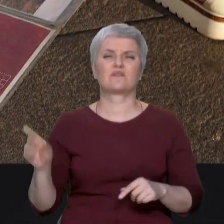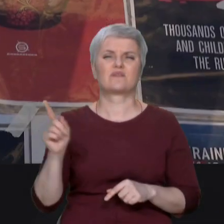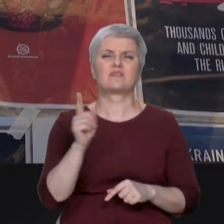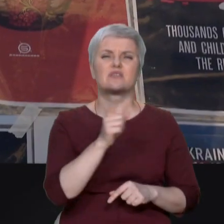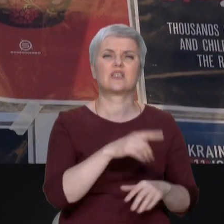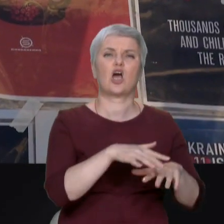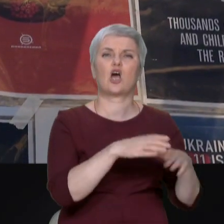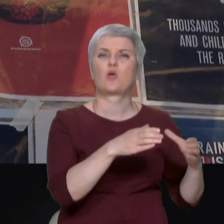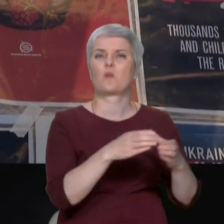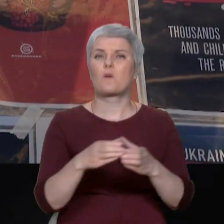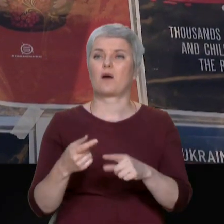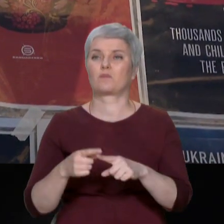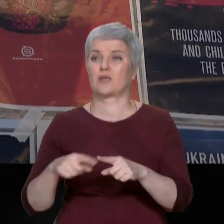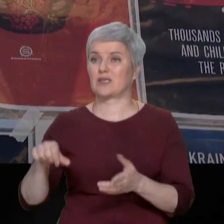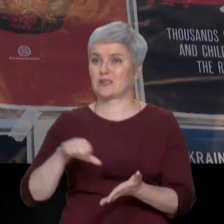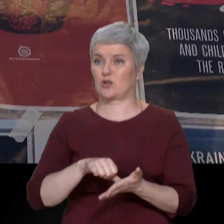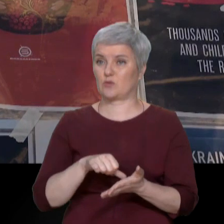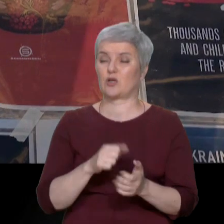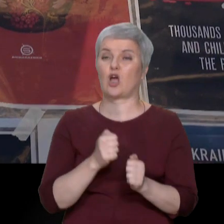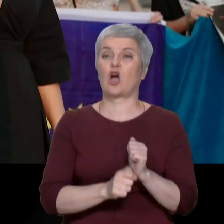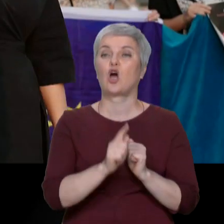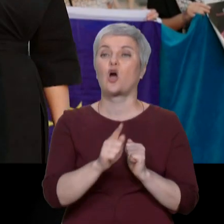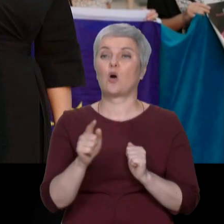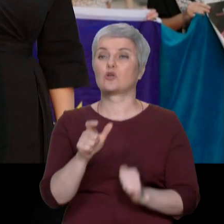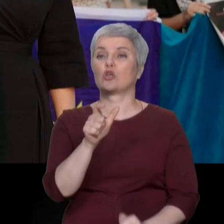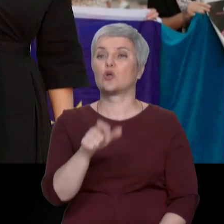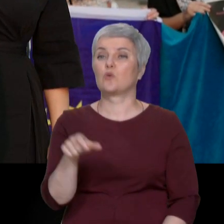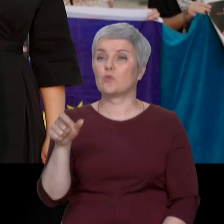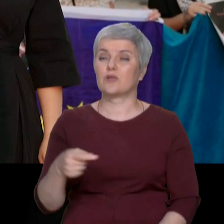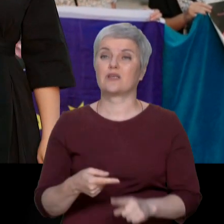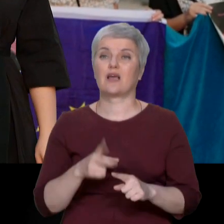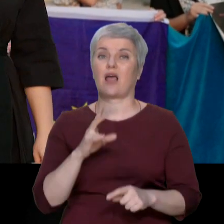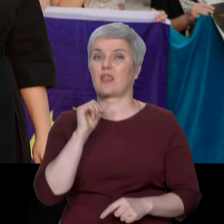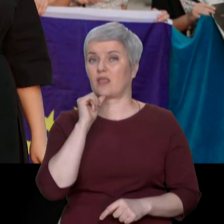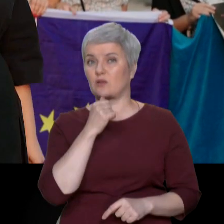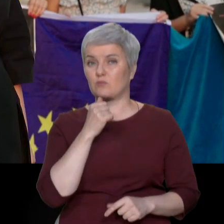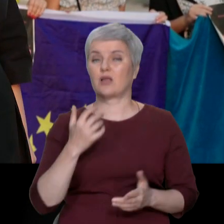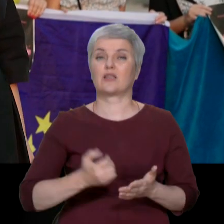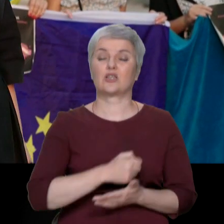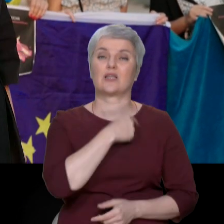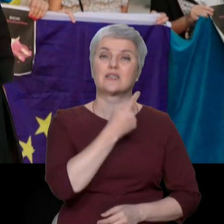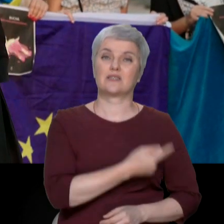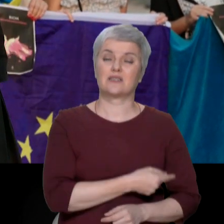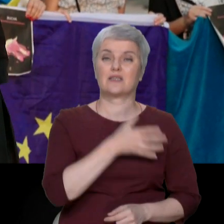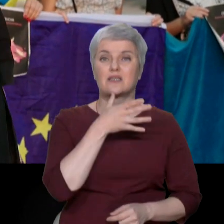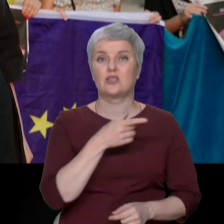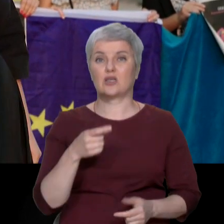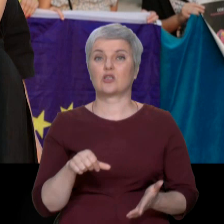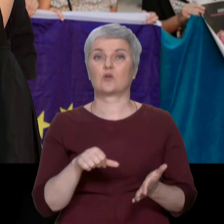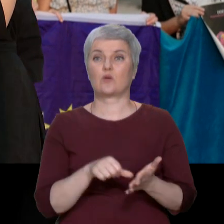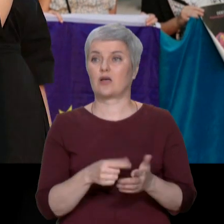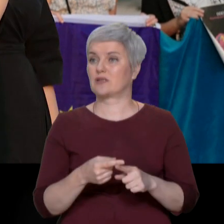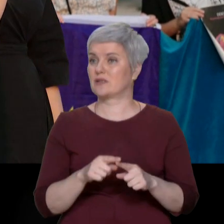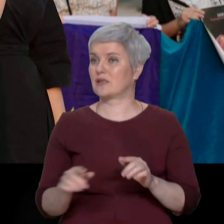всім-всім-всім громадам, які долучились. І кожній людині, яка вийшла, яка не полінувалася, яка знайшла сили, час доєднатися до цих